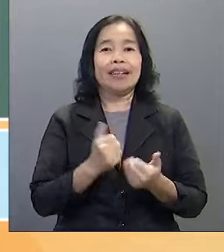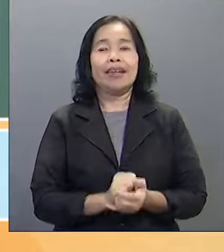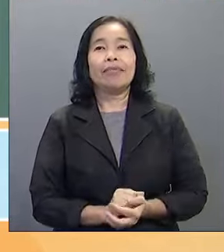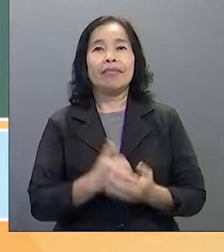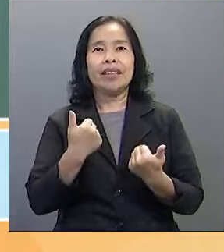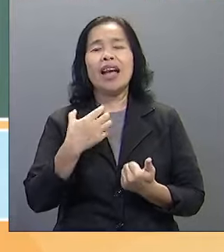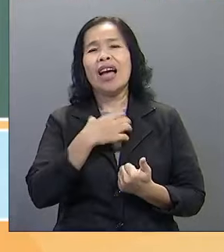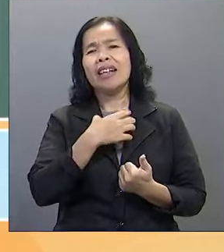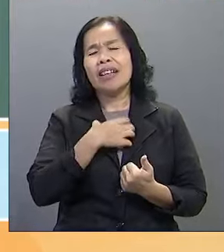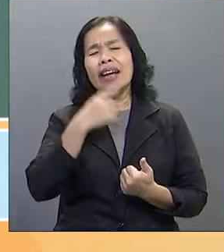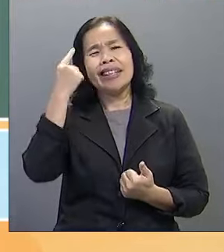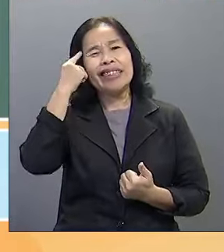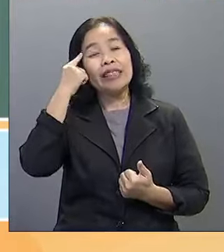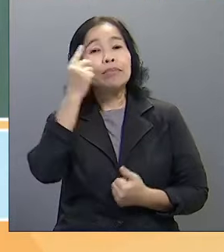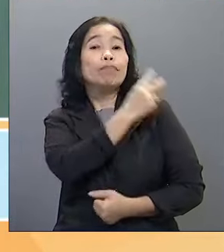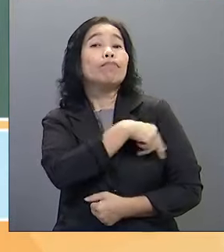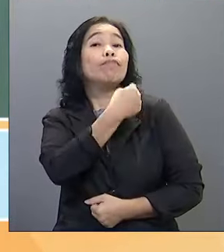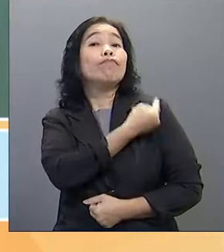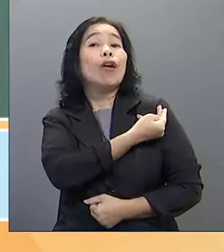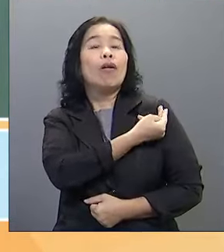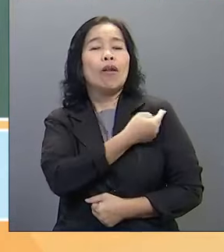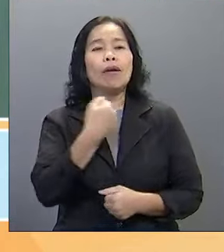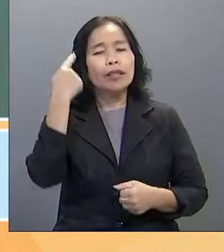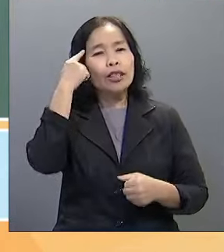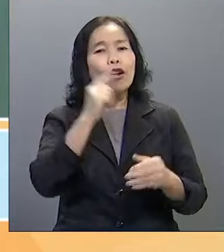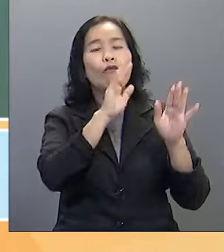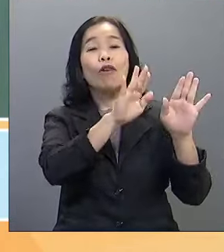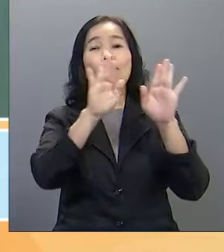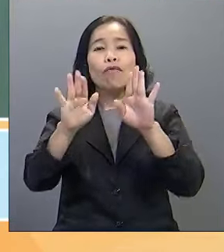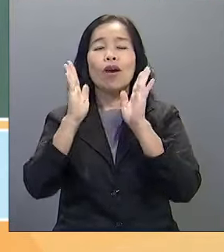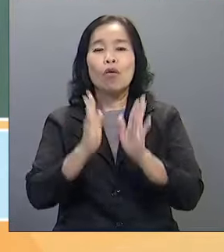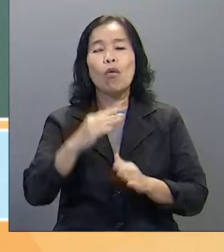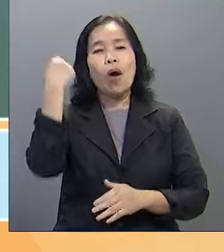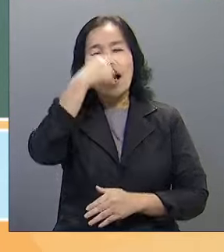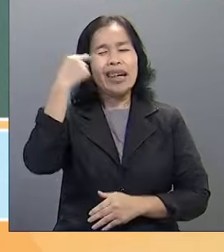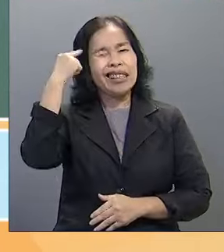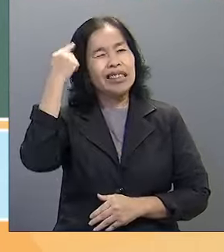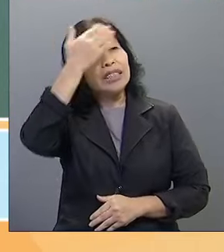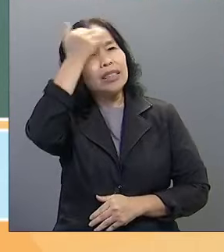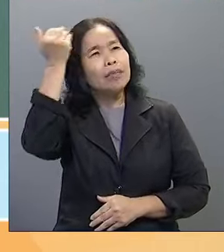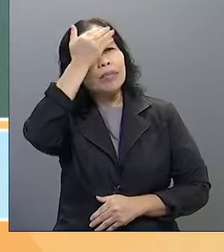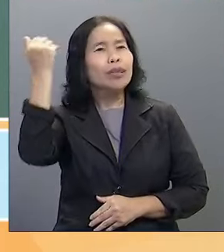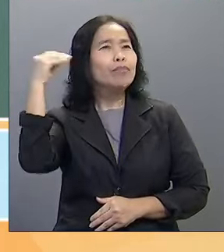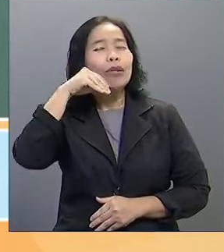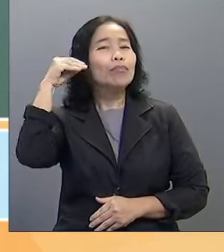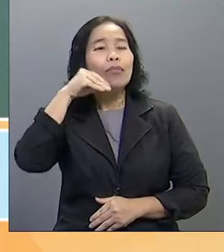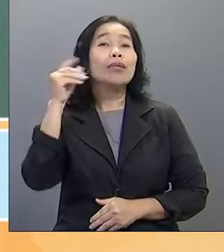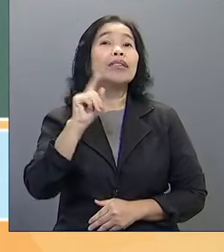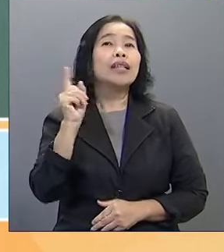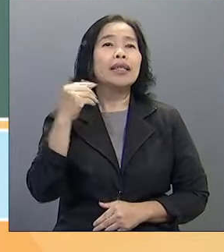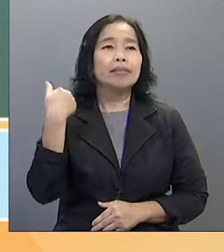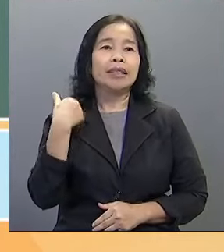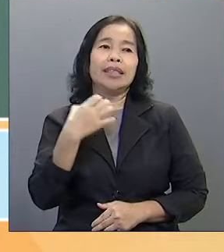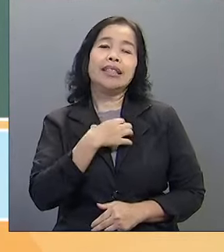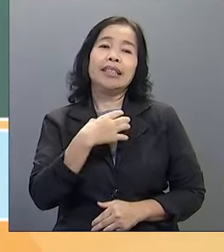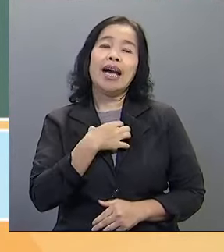คุณผู้ชมเองทั้งตัวที่เป็นท่านที่ดูแลผู้ป่วยโรคอัลไซเมอร์รวมถึงตัวผู้ป่วยเองครับอาจารย์มีอะไรอยากจะแนะน